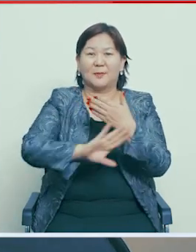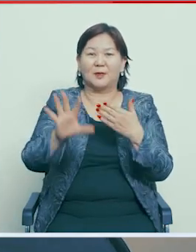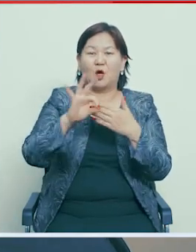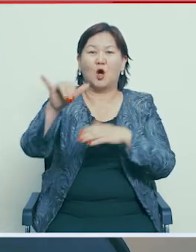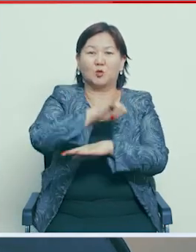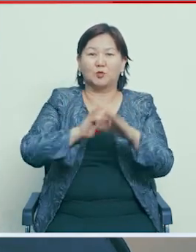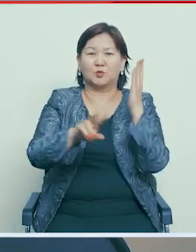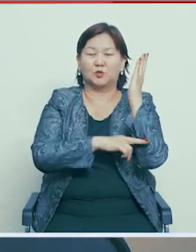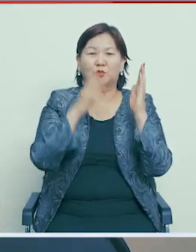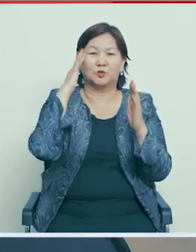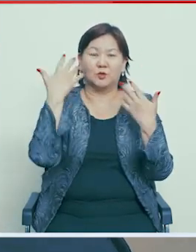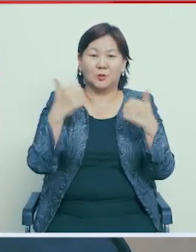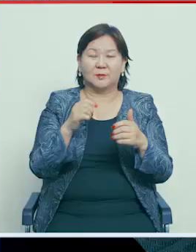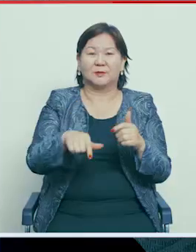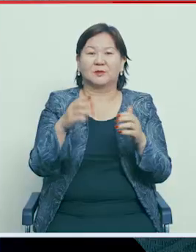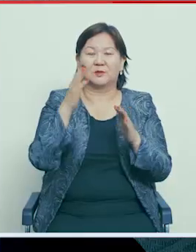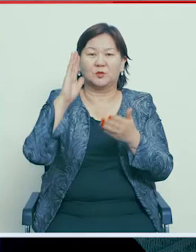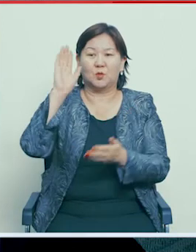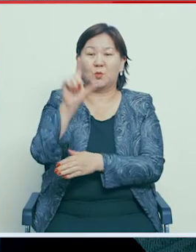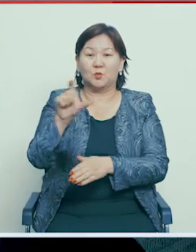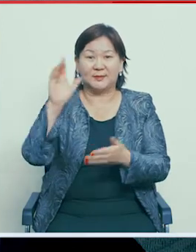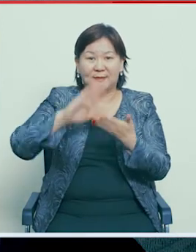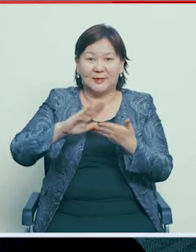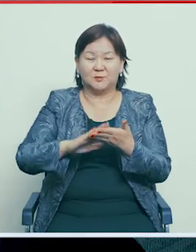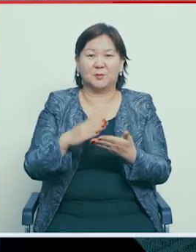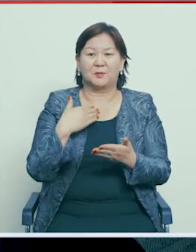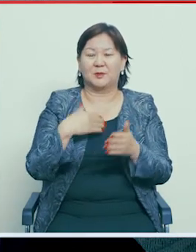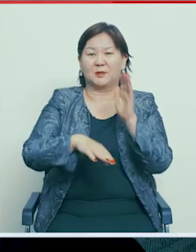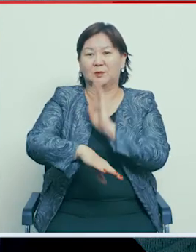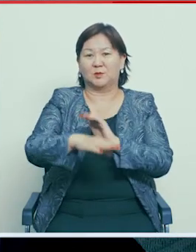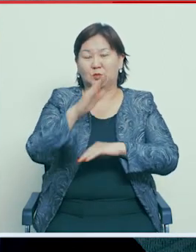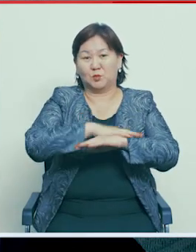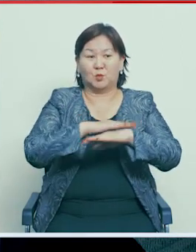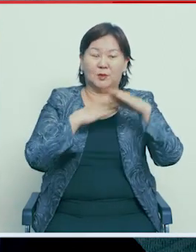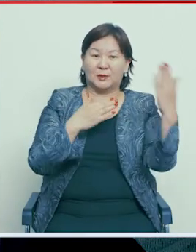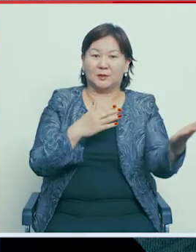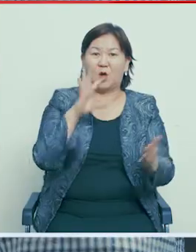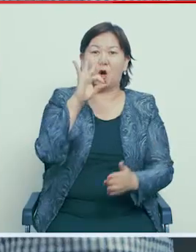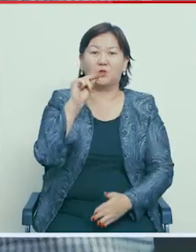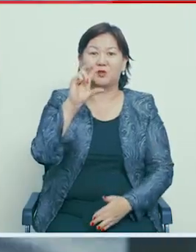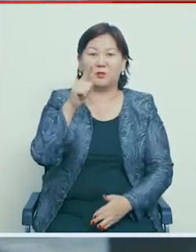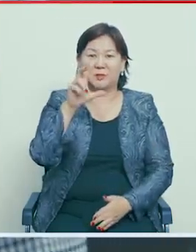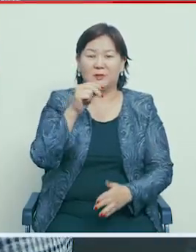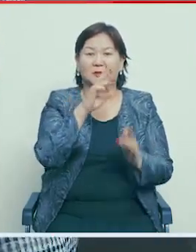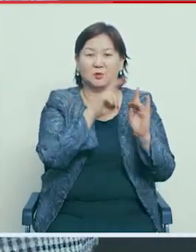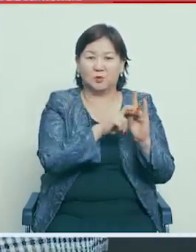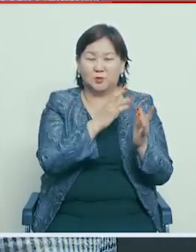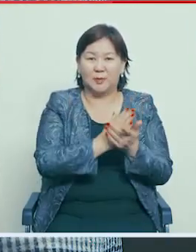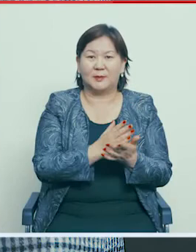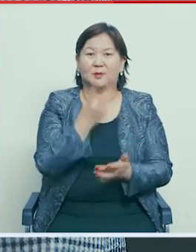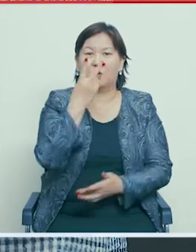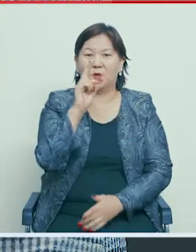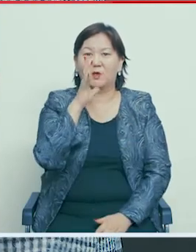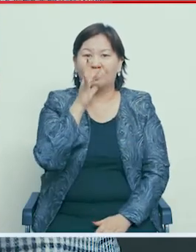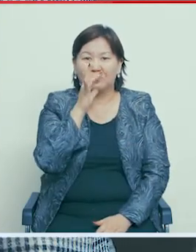өдөр зориулан хийж байна. Ингээд очтой танилцуулъя. Миний зүүн гар талд оюун чимгээгч маань сууж байна. 20